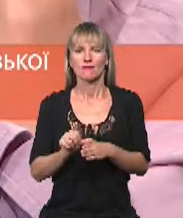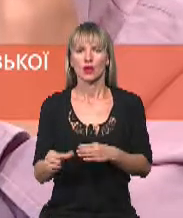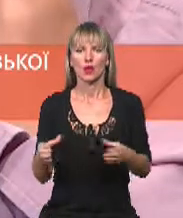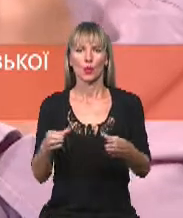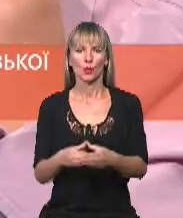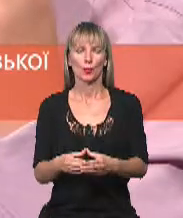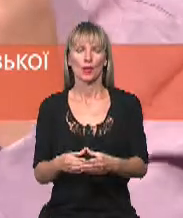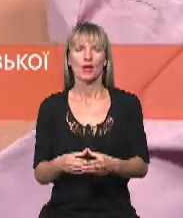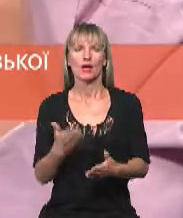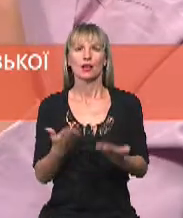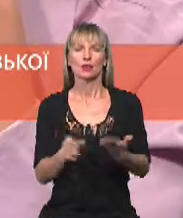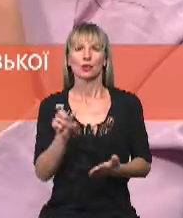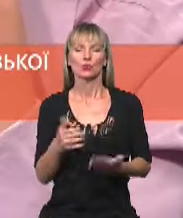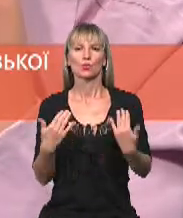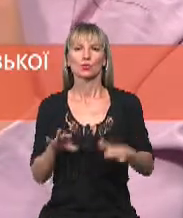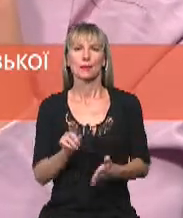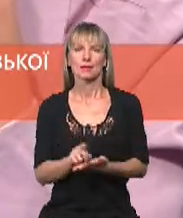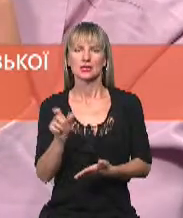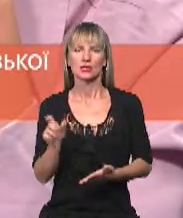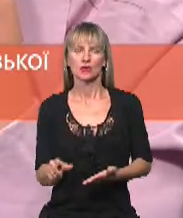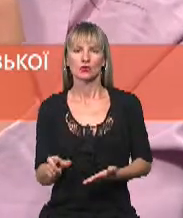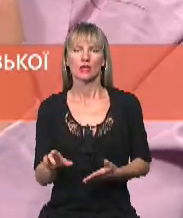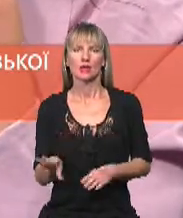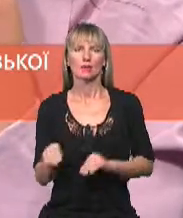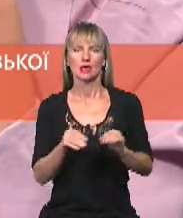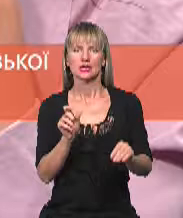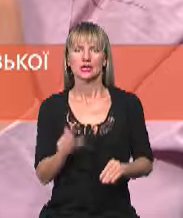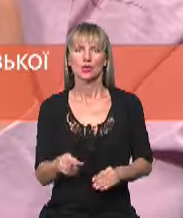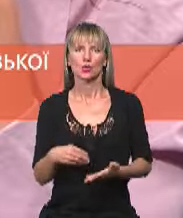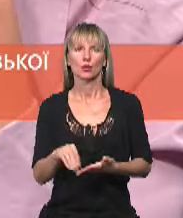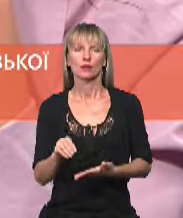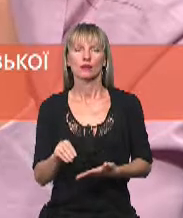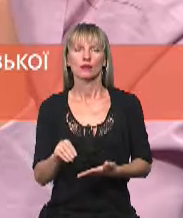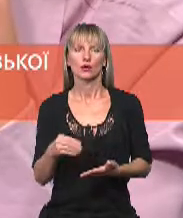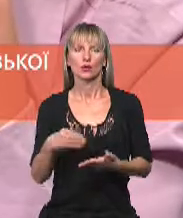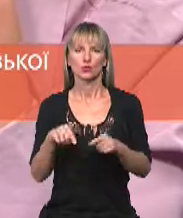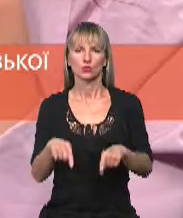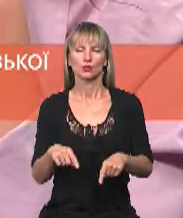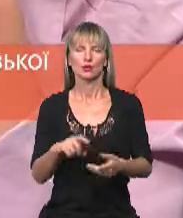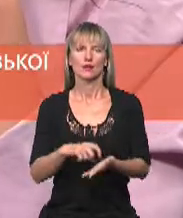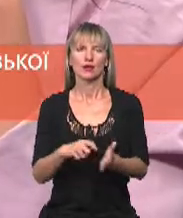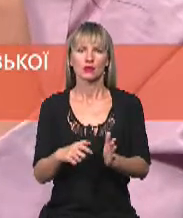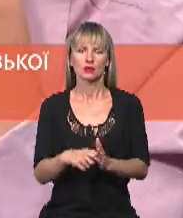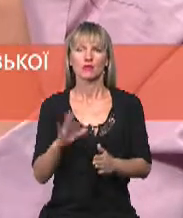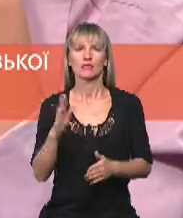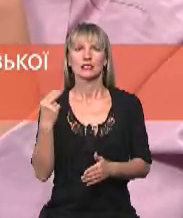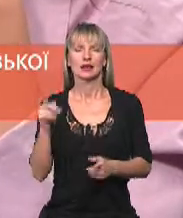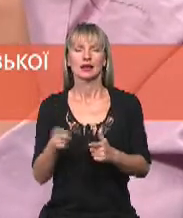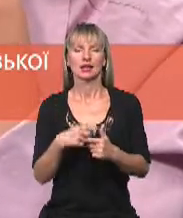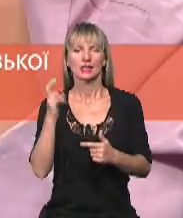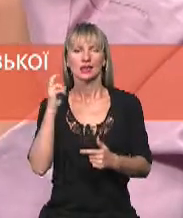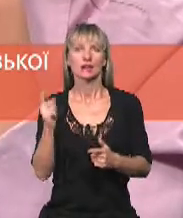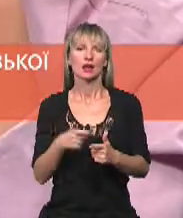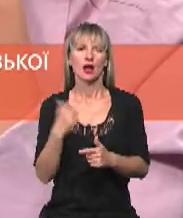якщо людина, наприклад, вже пенсіонер, переселенець, купив, придбав тут житло, скажімо, в Запоріжжі, чи в Києві, чи